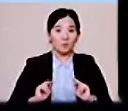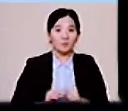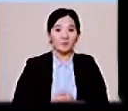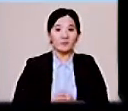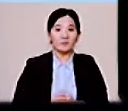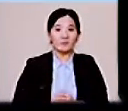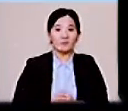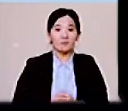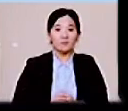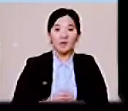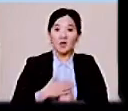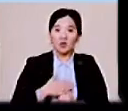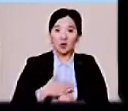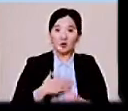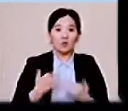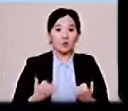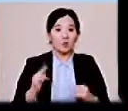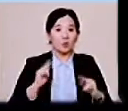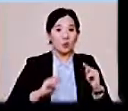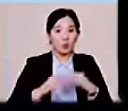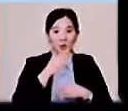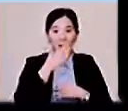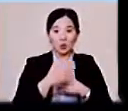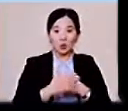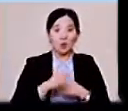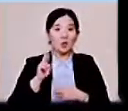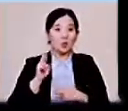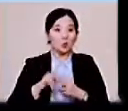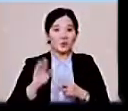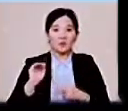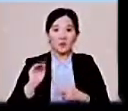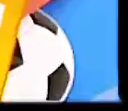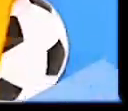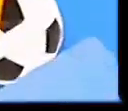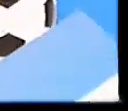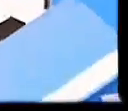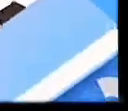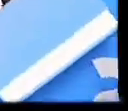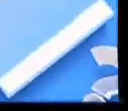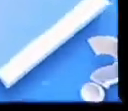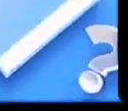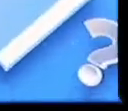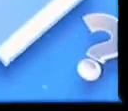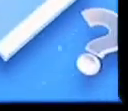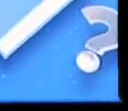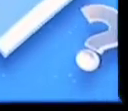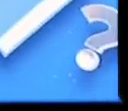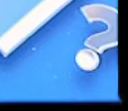Наш сегодняшний урок подошел к концу. До свидания!